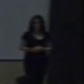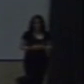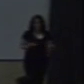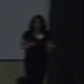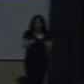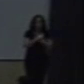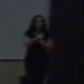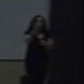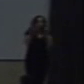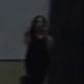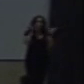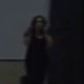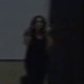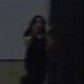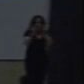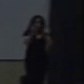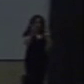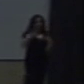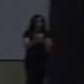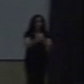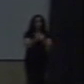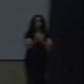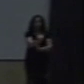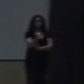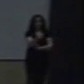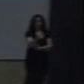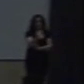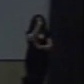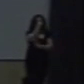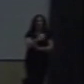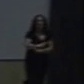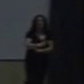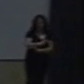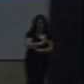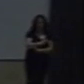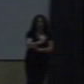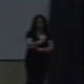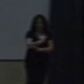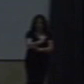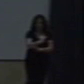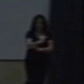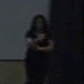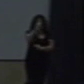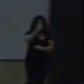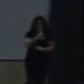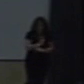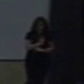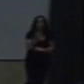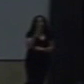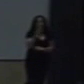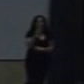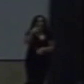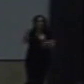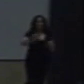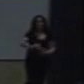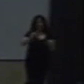no? que estan obligats també a un respecte de drets fonamentals i també doncs, aquesta veracitat. No?